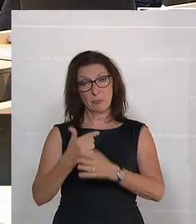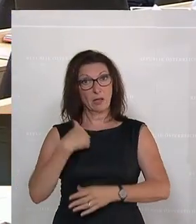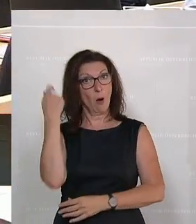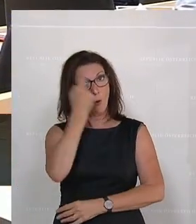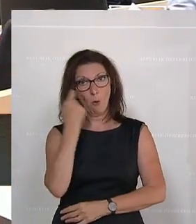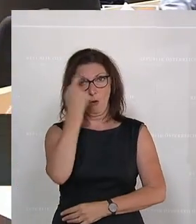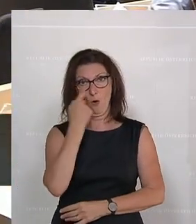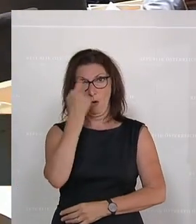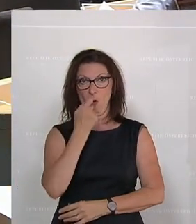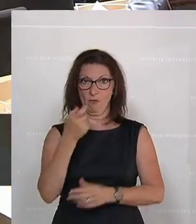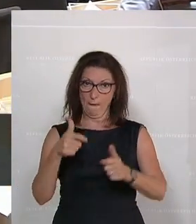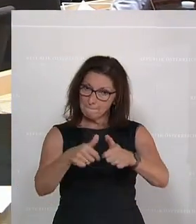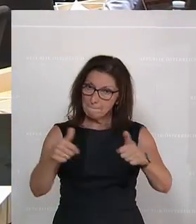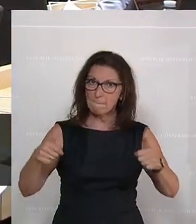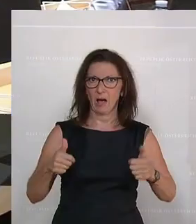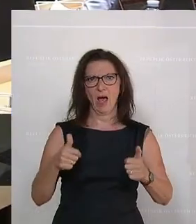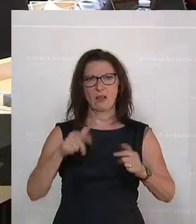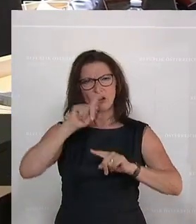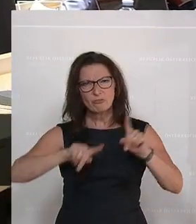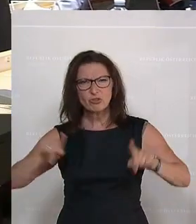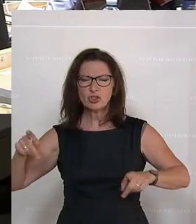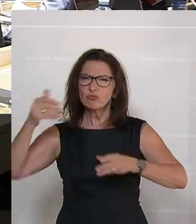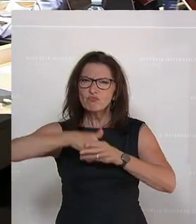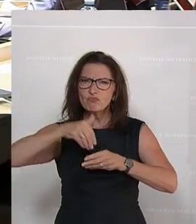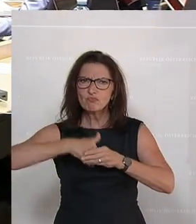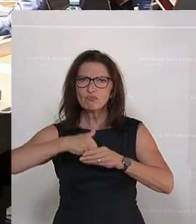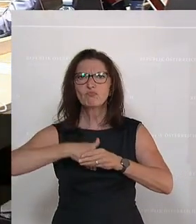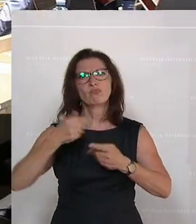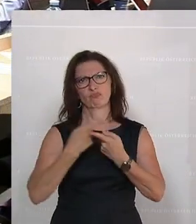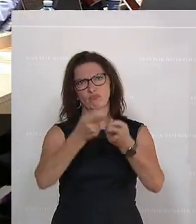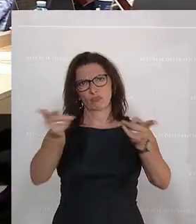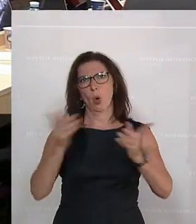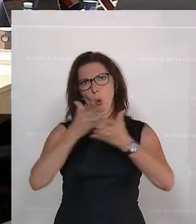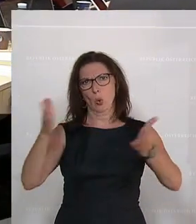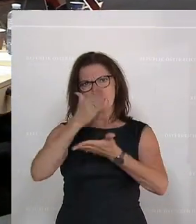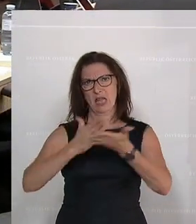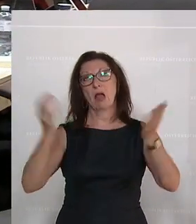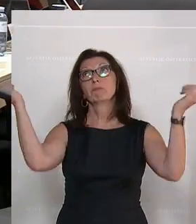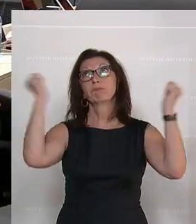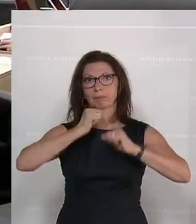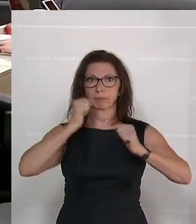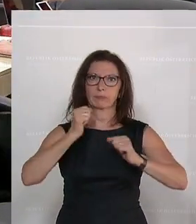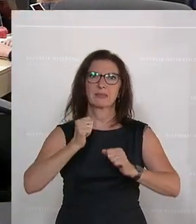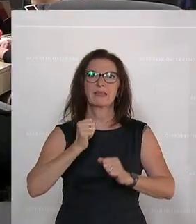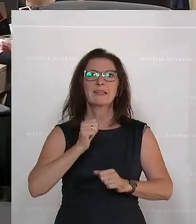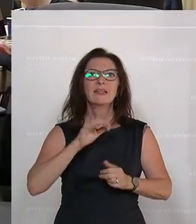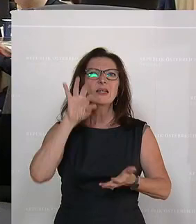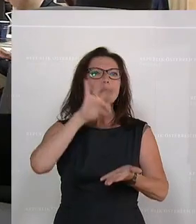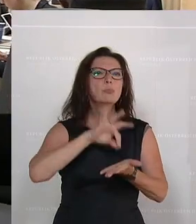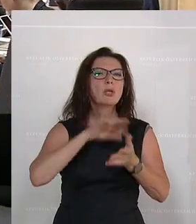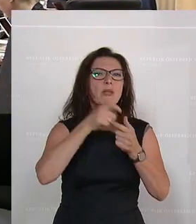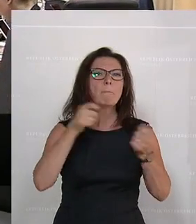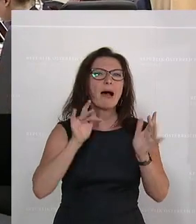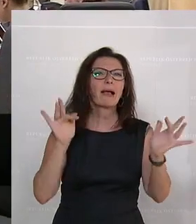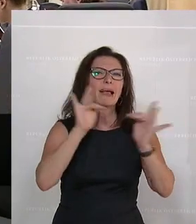auch dass sie diesen paket in einer mit einer breiten mehrheit zustimmen weil man kann natürlich immer auch gegen einzelne maßnahmen seien überhaupt keine frage